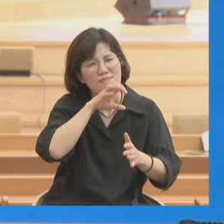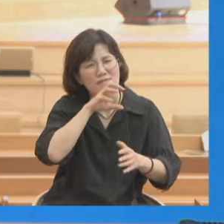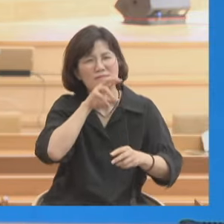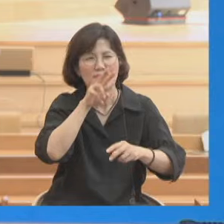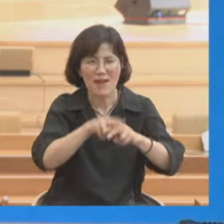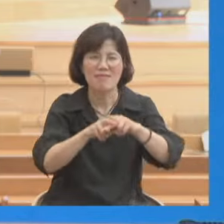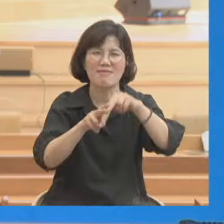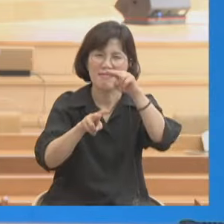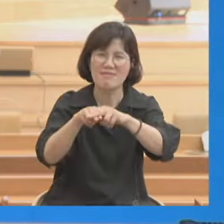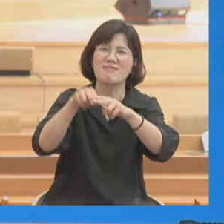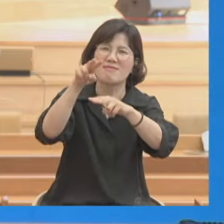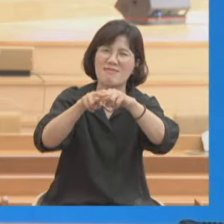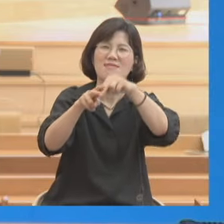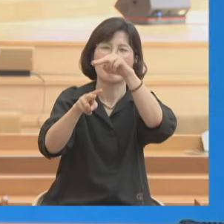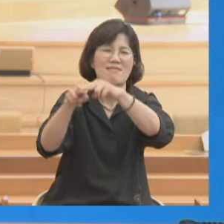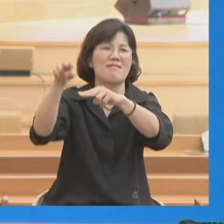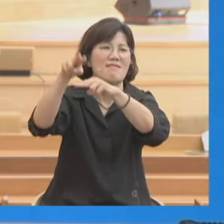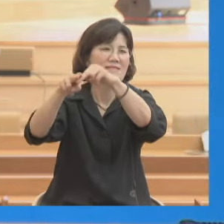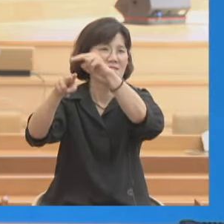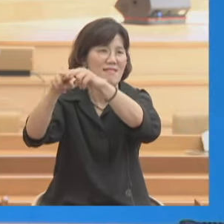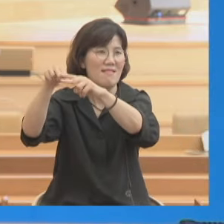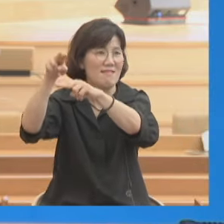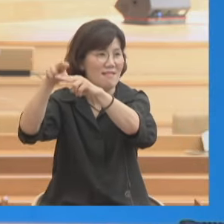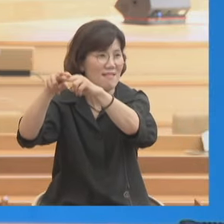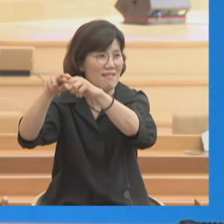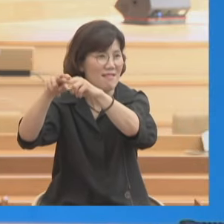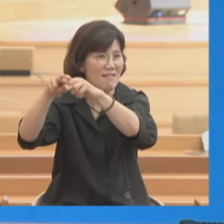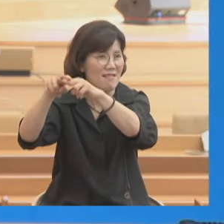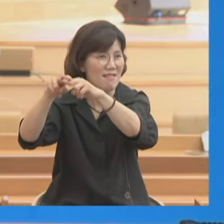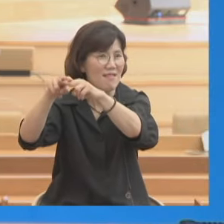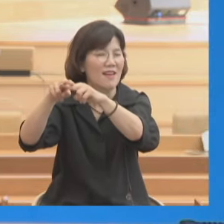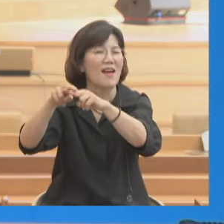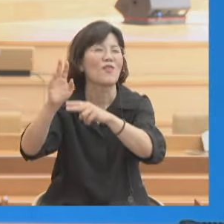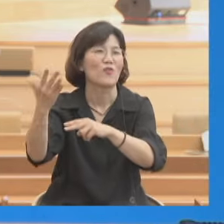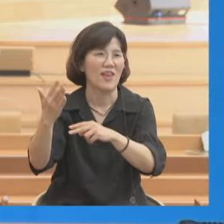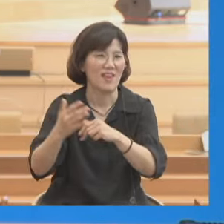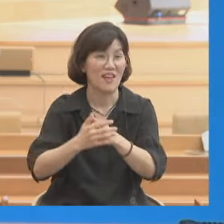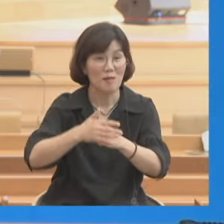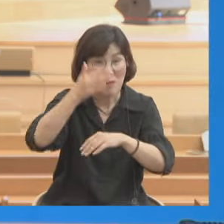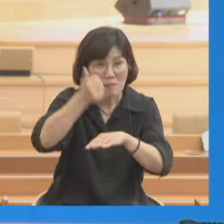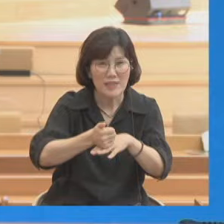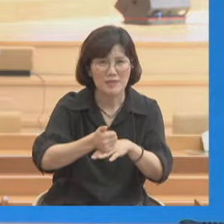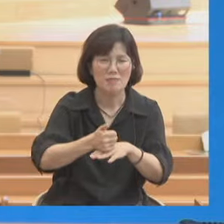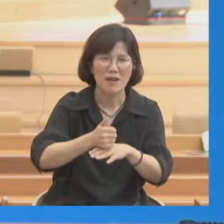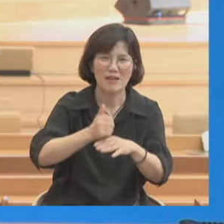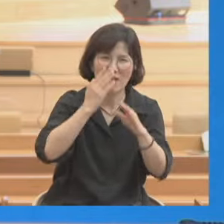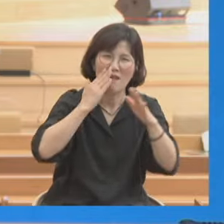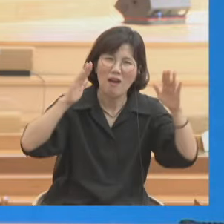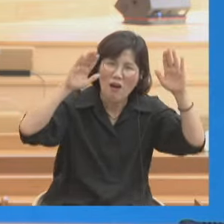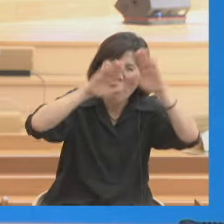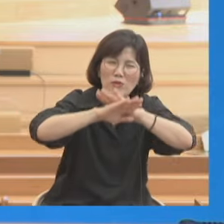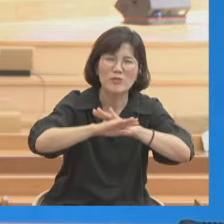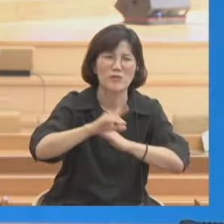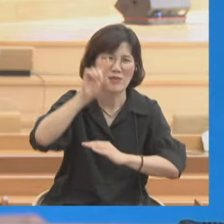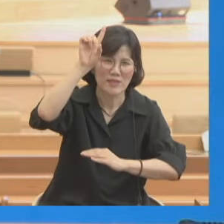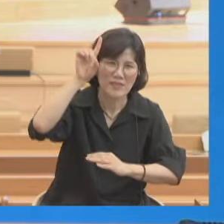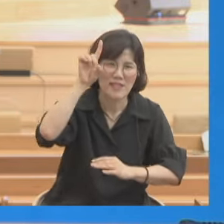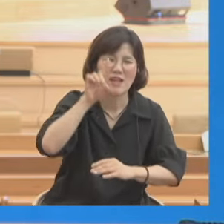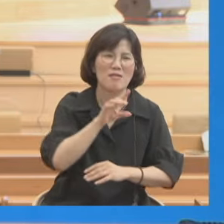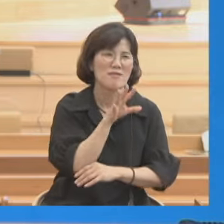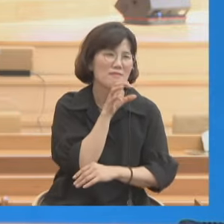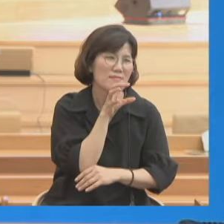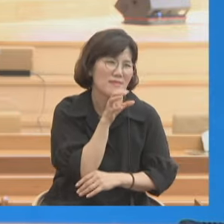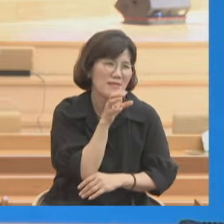쌓이고 쌓여가지고는 얼굴에 고스란히 드리워져요. 그리고 늘 어둡고 짜증스럽고 원망스럽고 불만스럽고